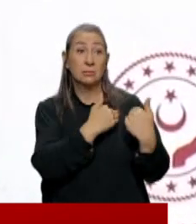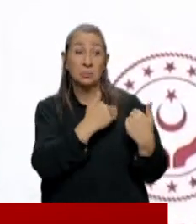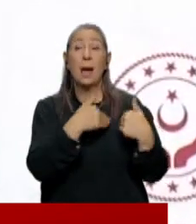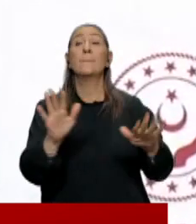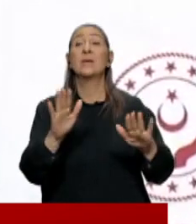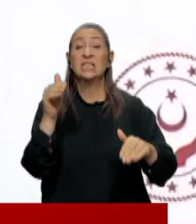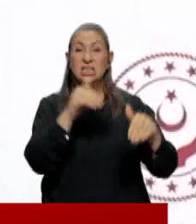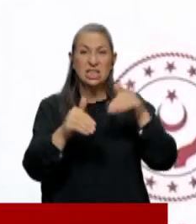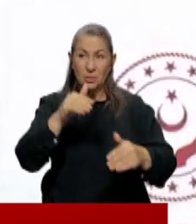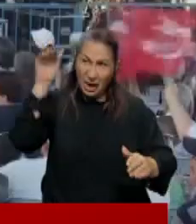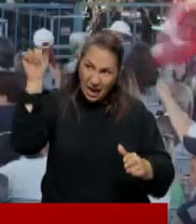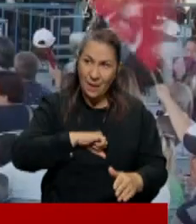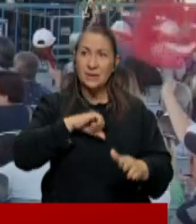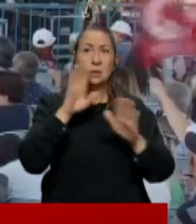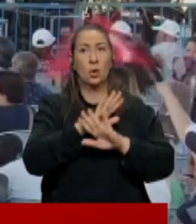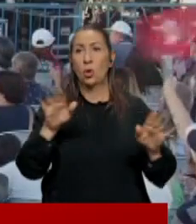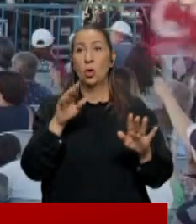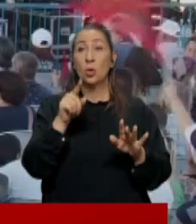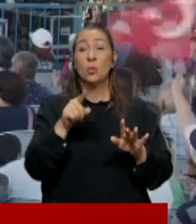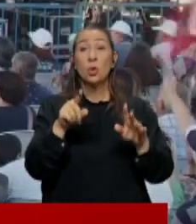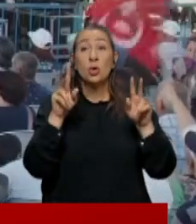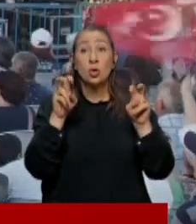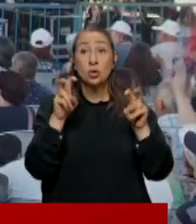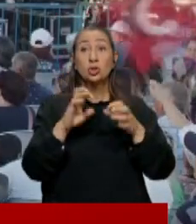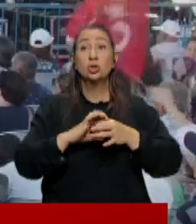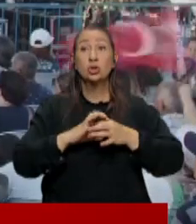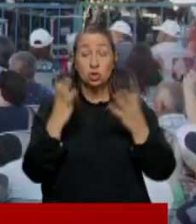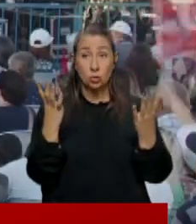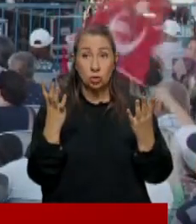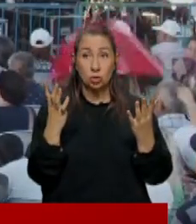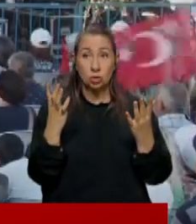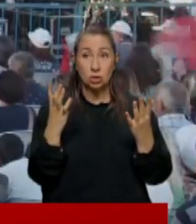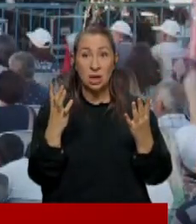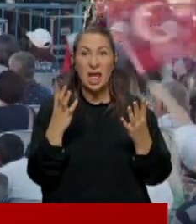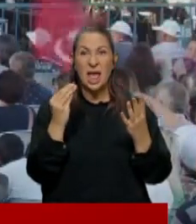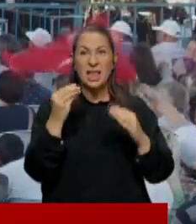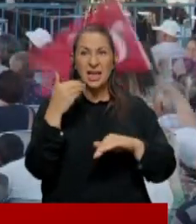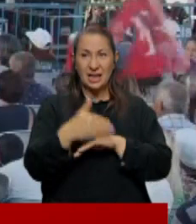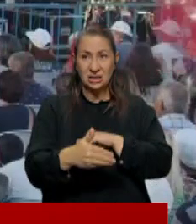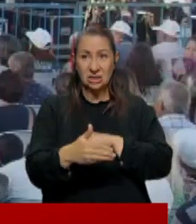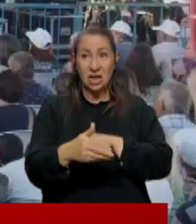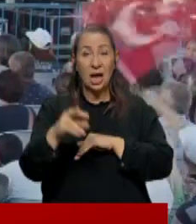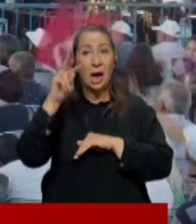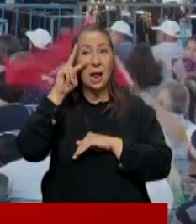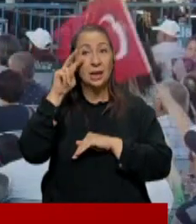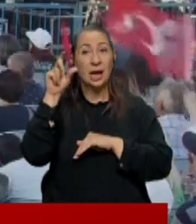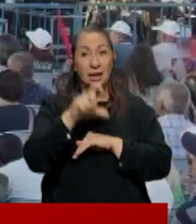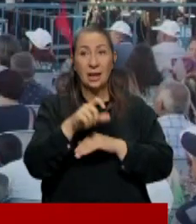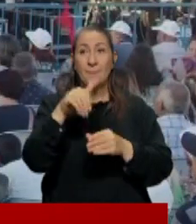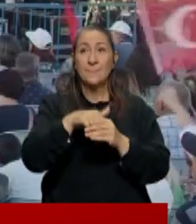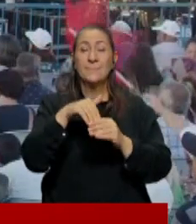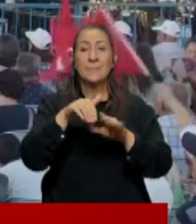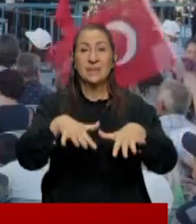seçim kaybetsek de yok O sorunun da çözümünün en geç Aralık ayında